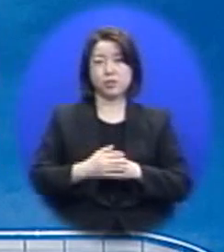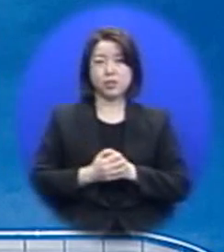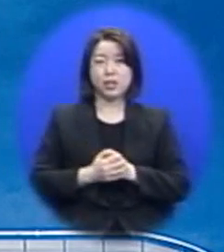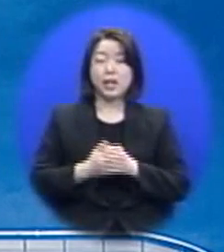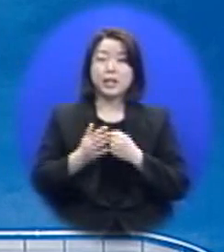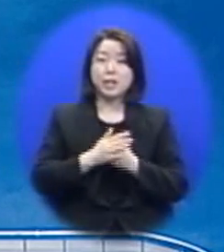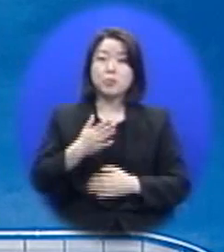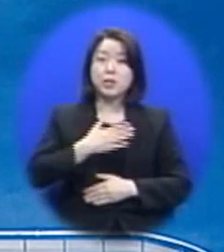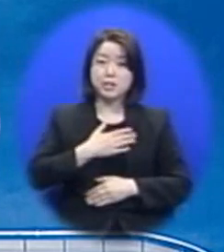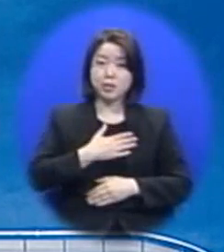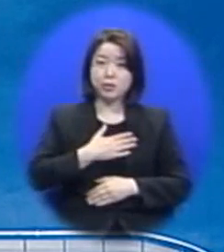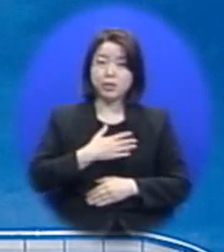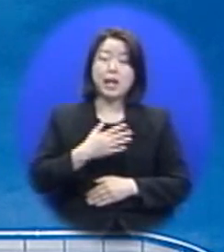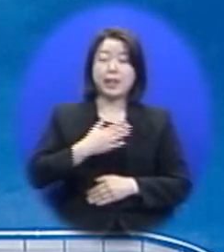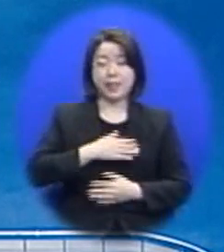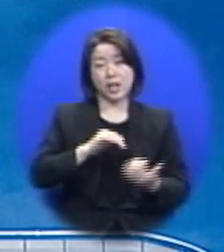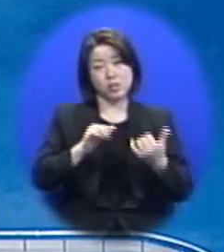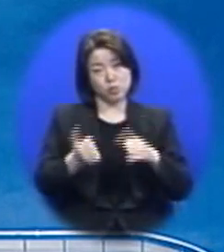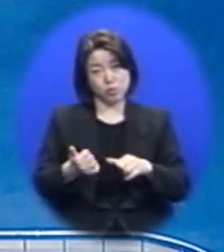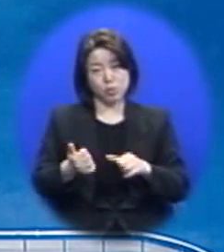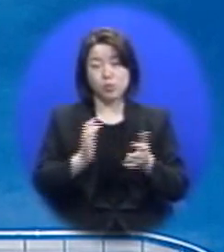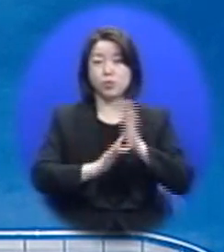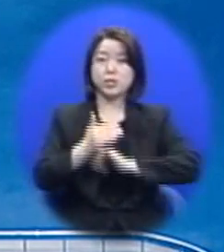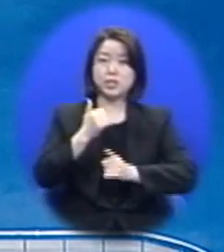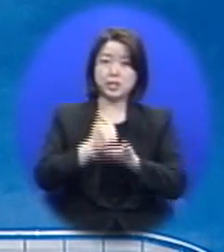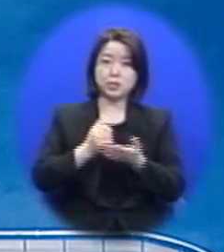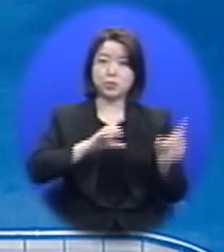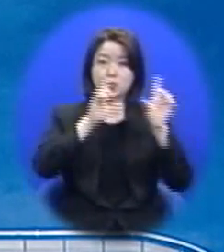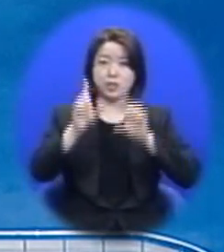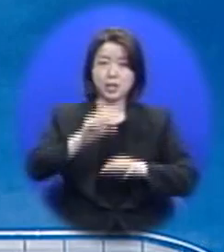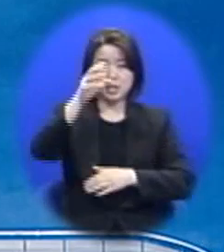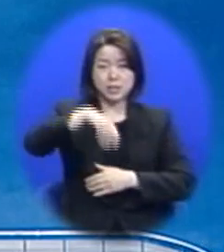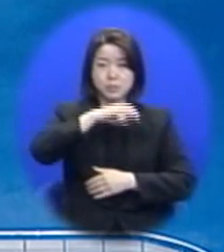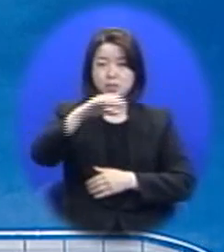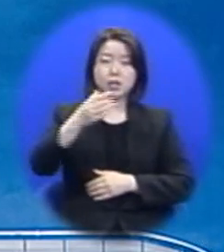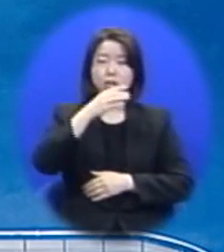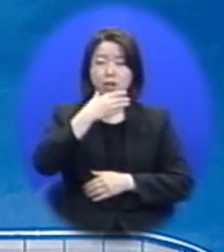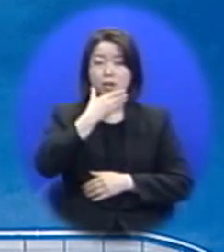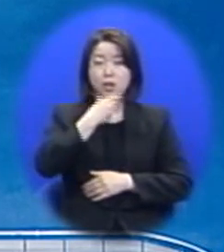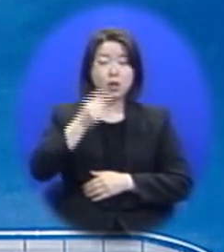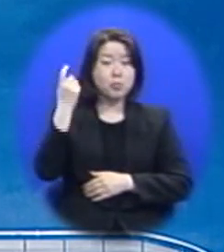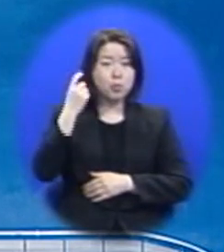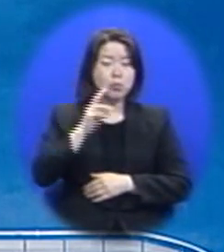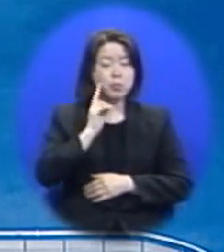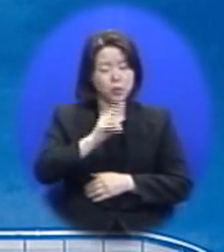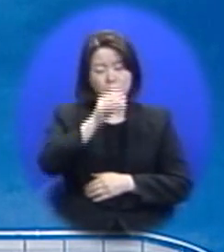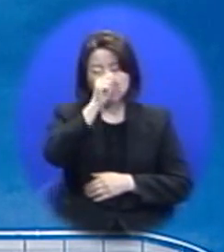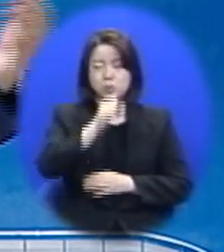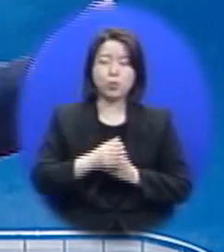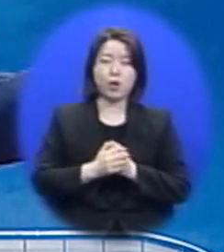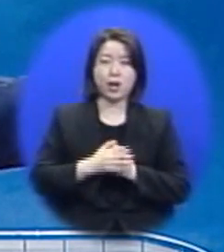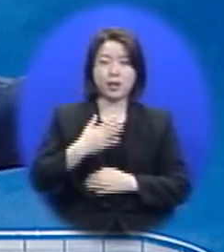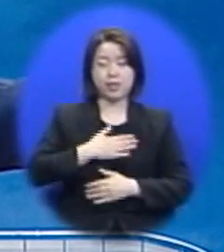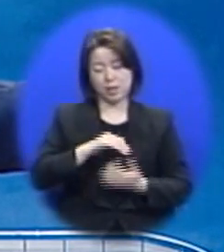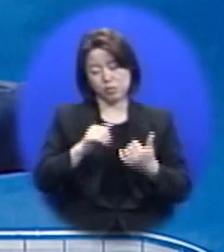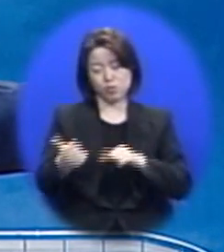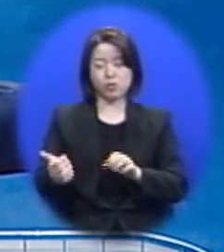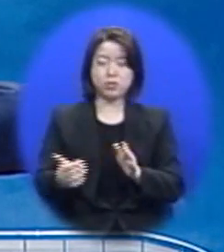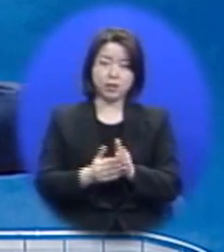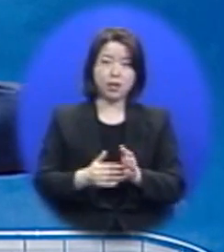그래서 저는 나는 죽고 예수로 사는 십자가 복음이 너무 좋은 거예요. 나는 죽었다.